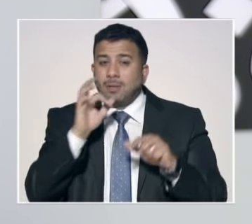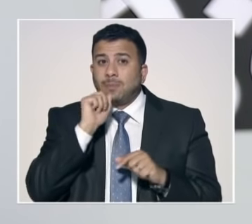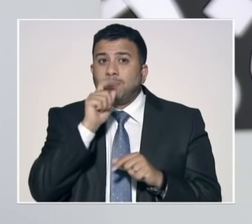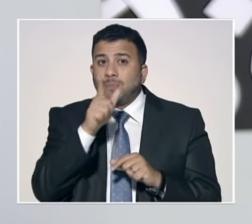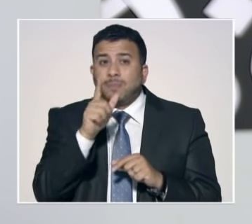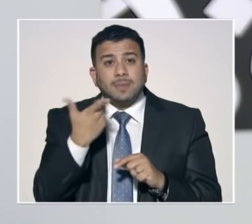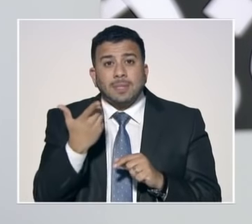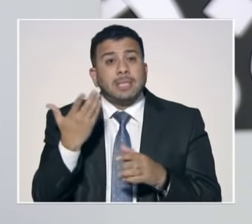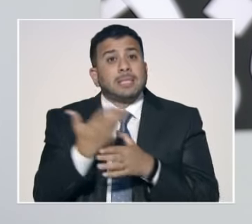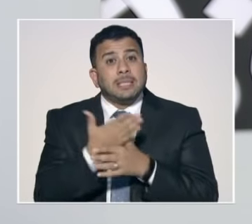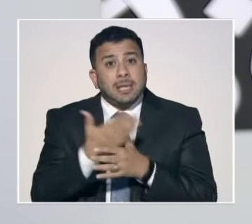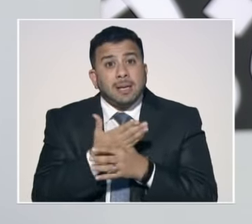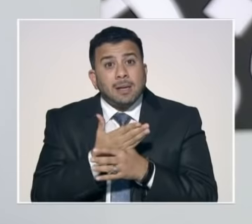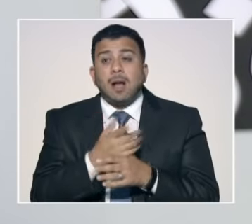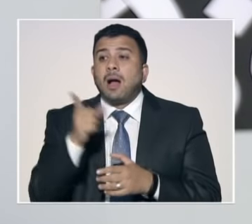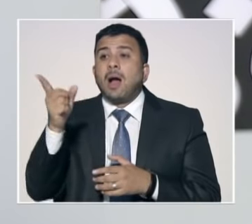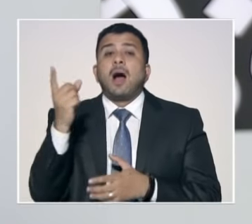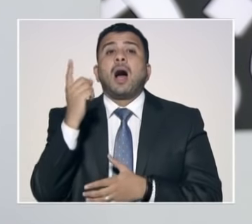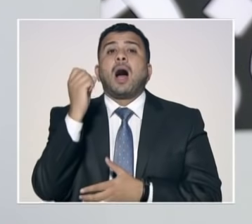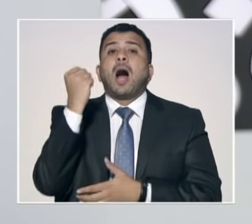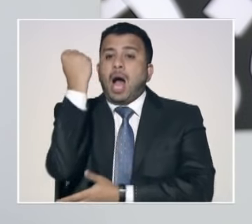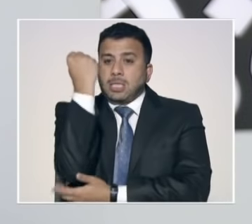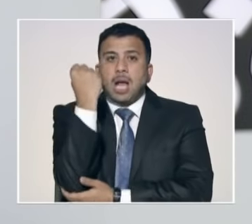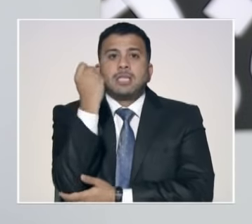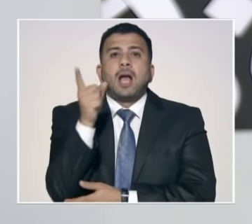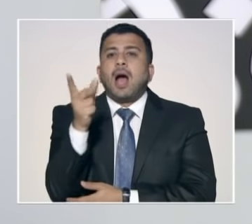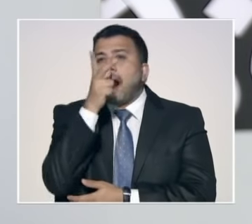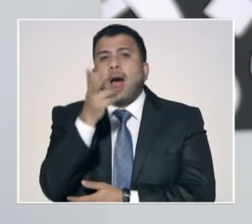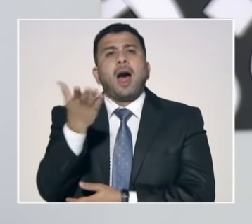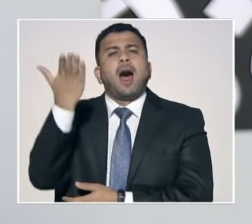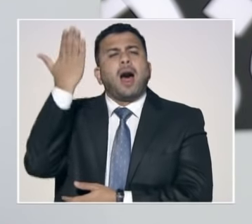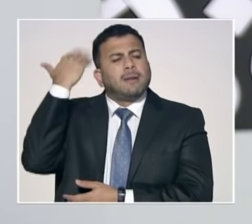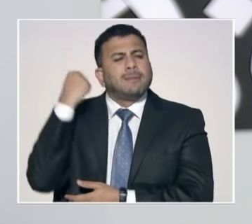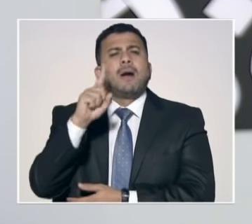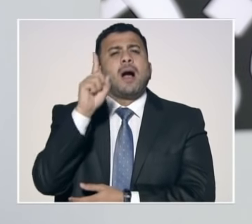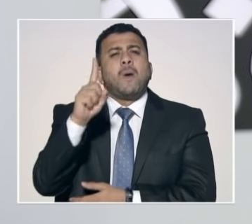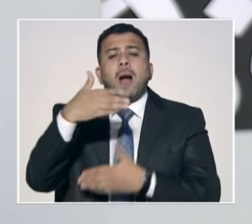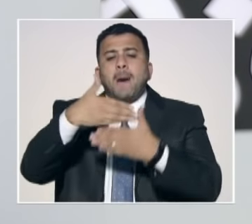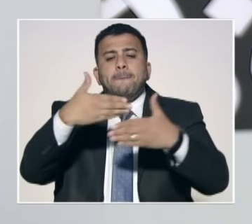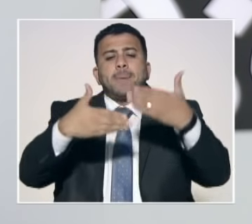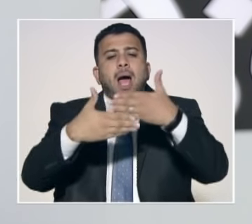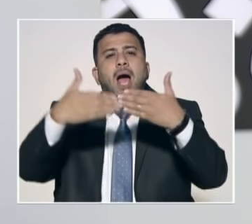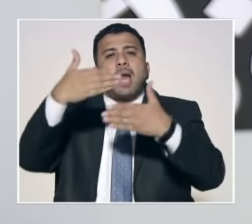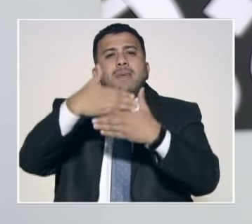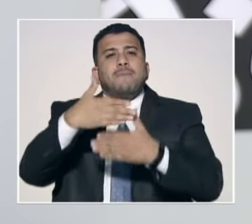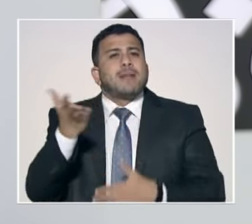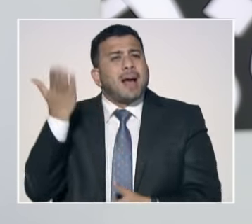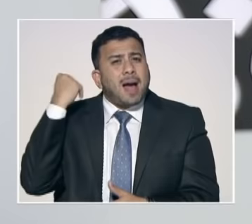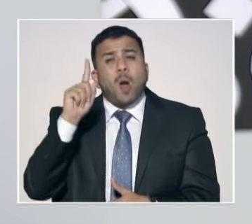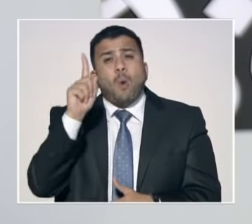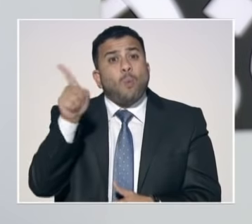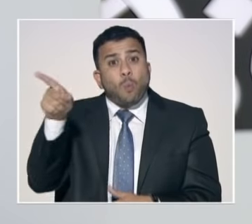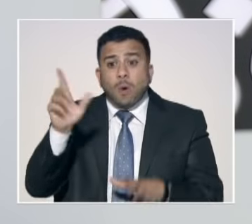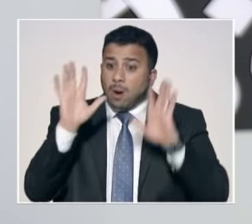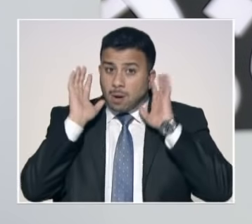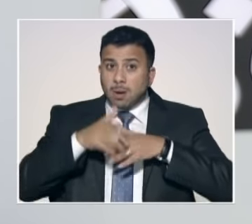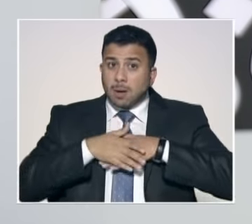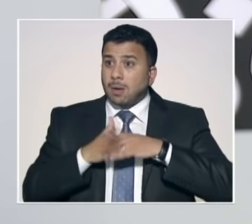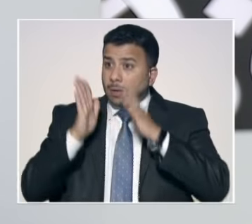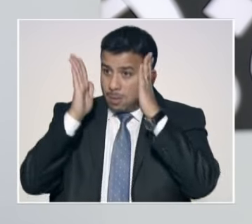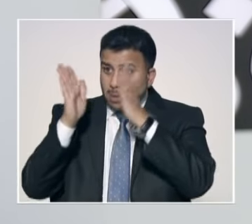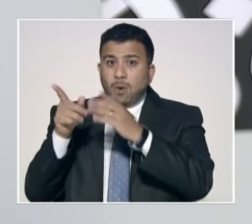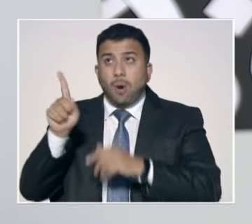هي القبلة، هي الأساس، هي الأساس، وهذه ملة إبراهيم عليه السلام والتي أمر الله